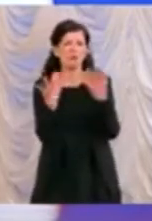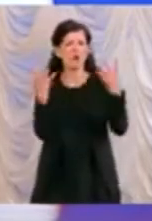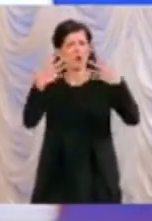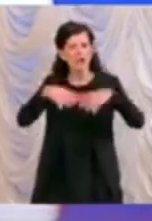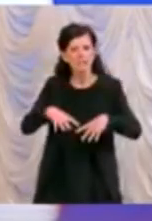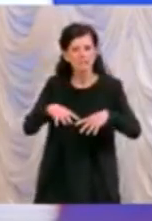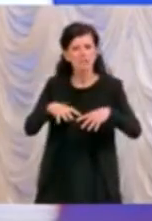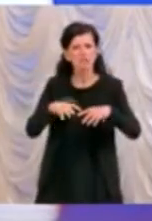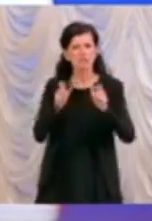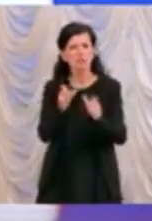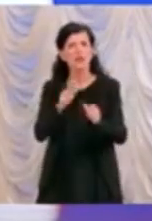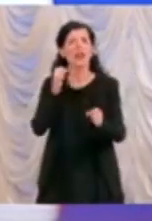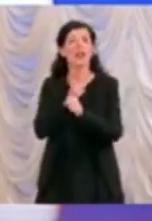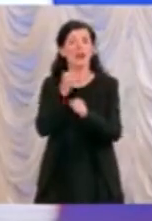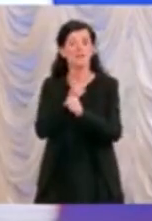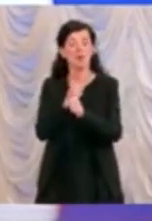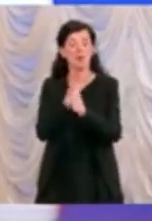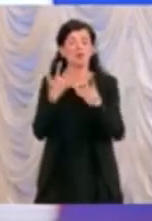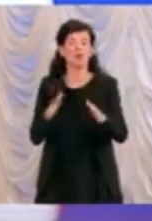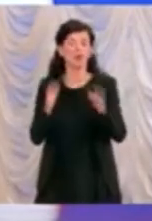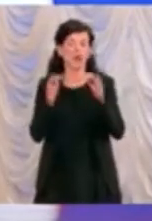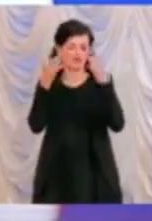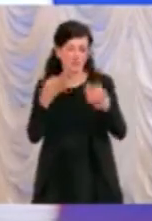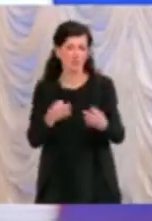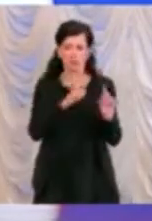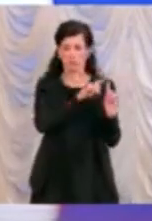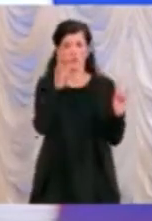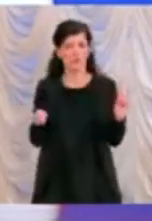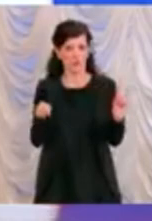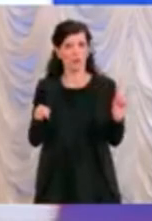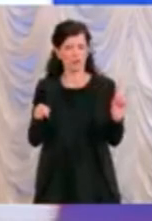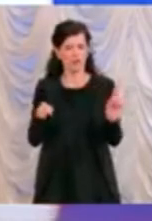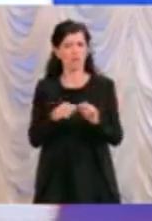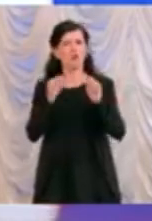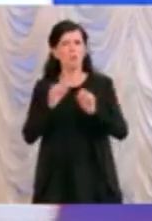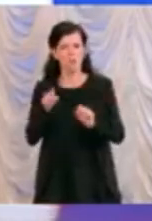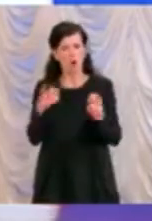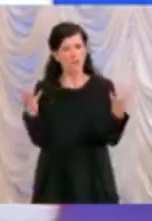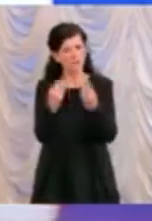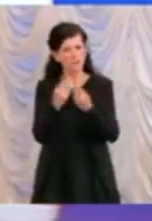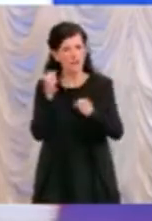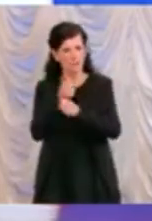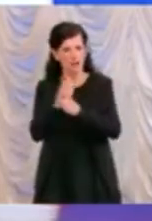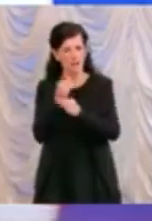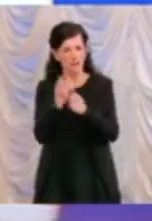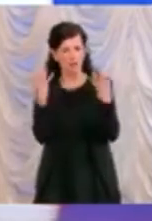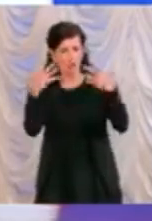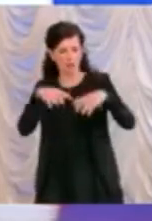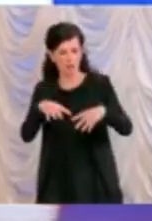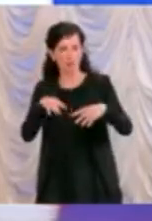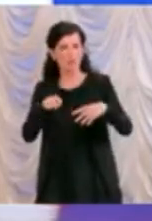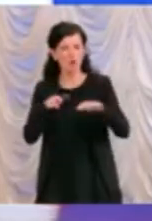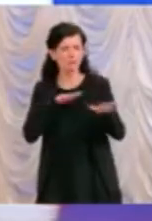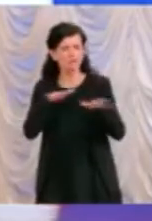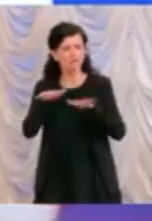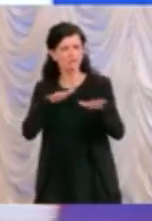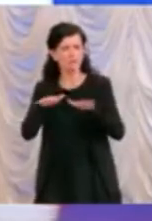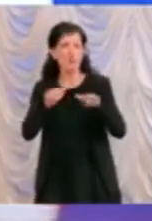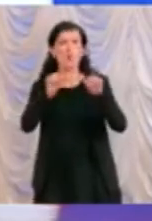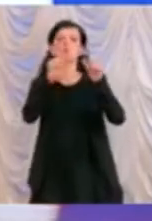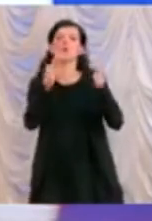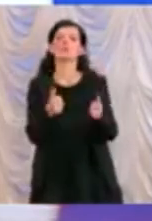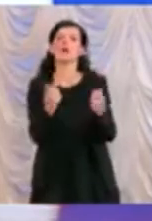sin qui consolidate di ripensare alcuni radicali radicati scusate modelli organizzativi